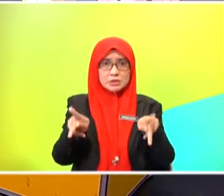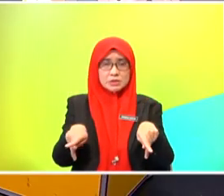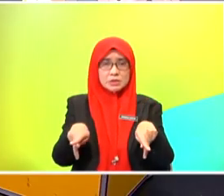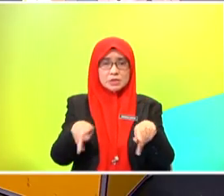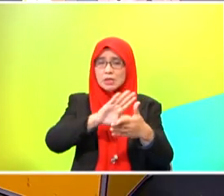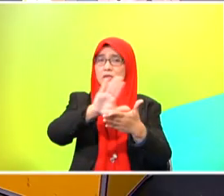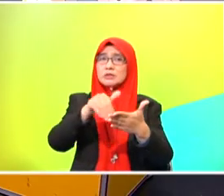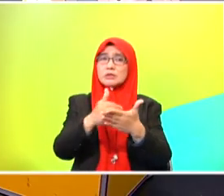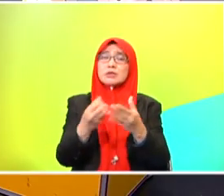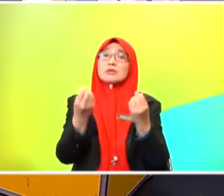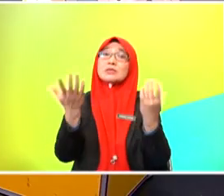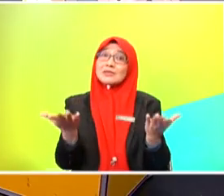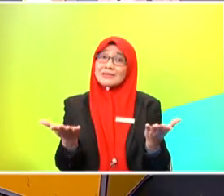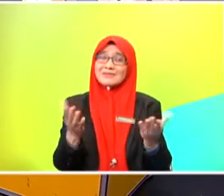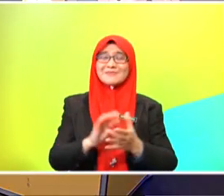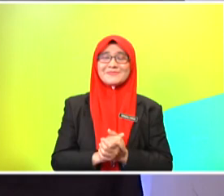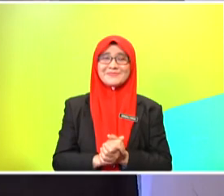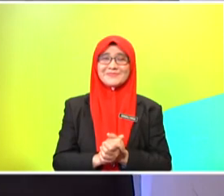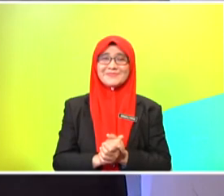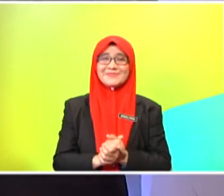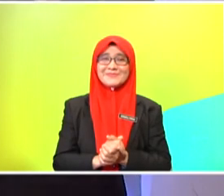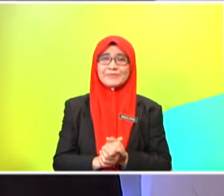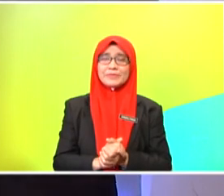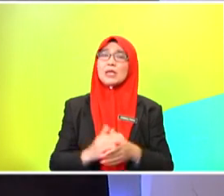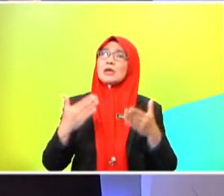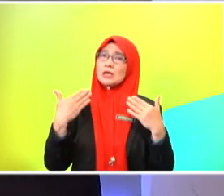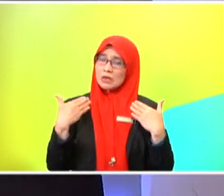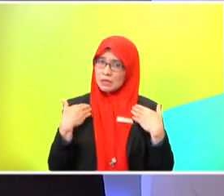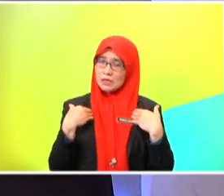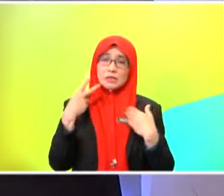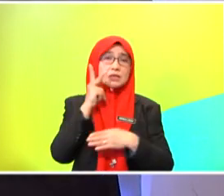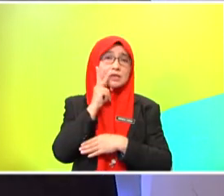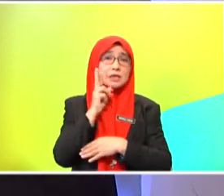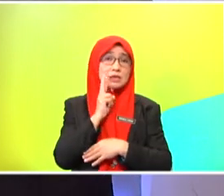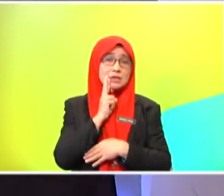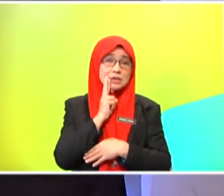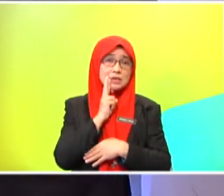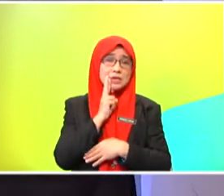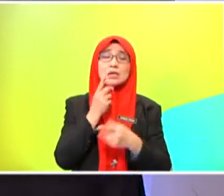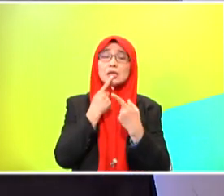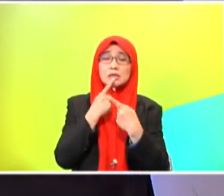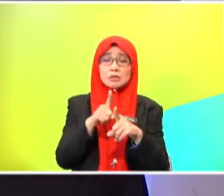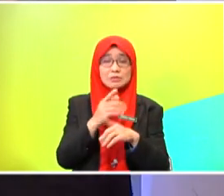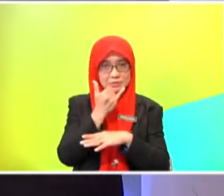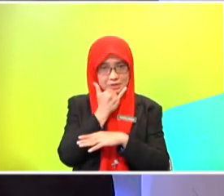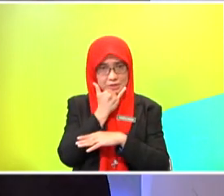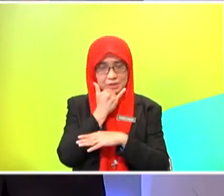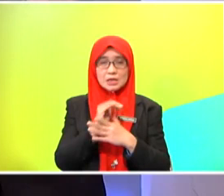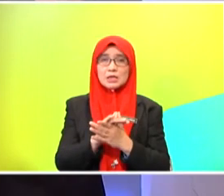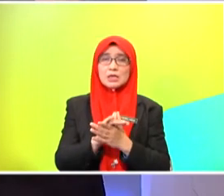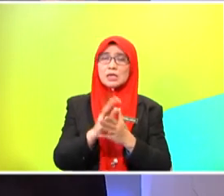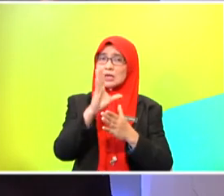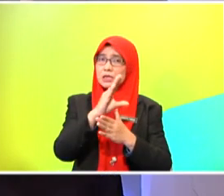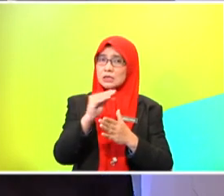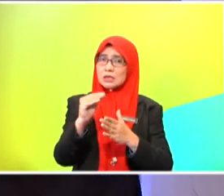pada hari ini, cikgu, silakan. Okey, memandangkan ada juga beberapa jawapan yang salah tadi dan